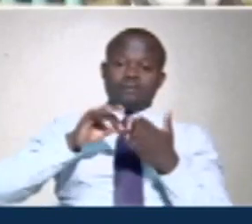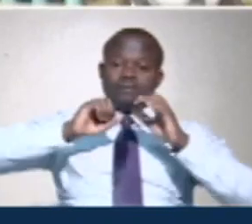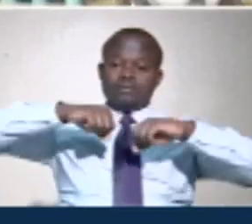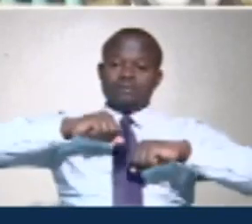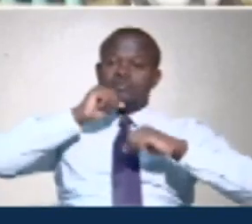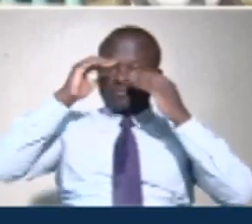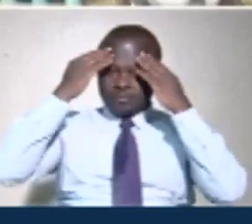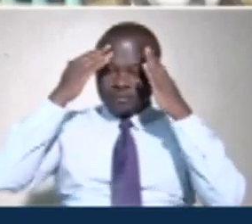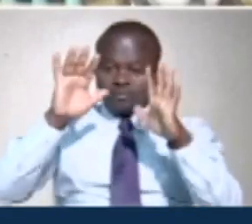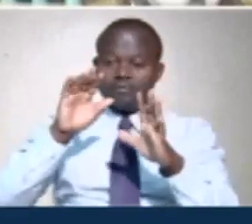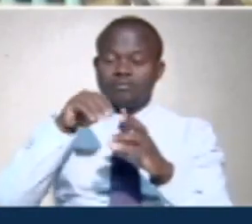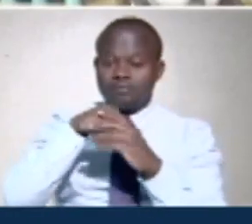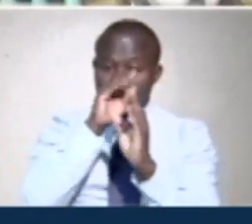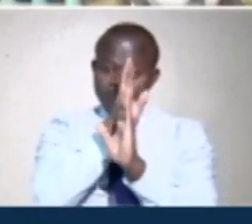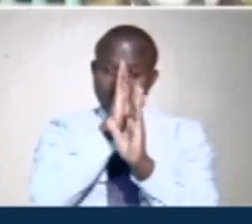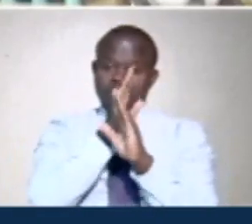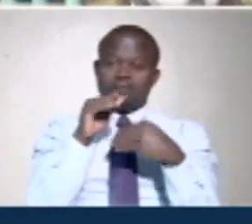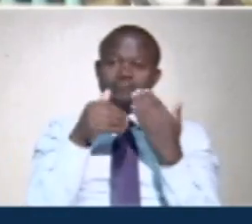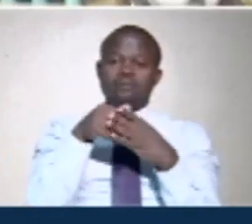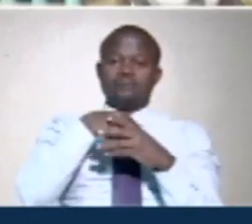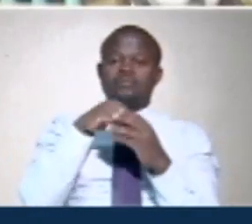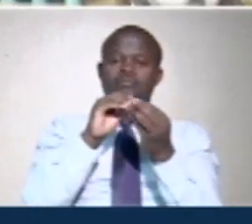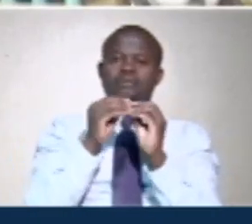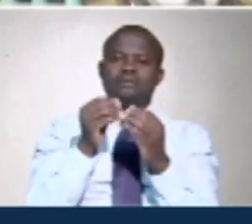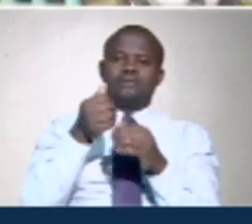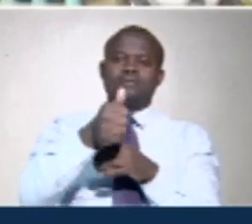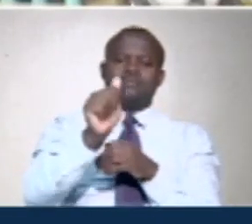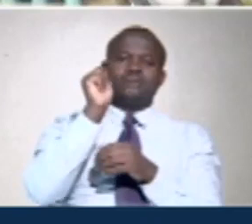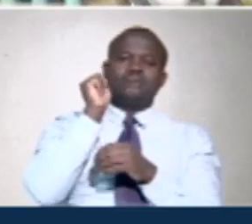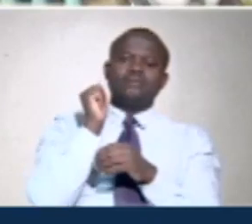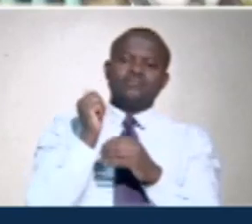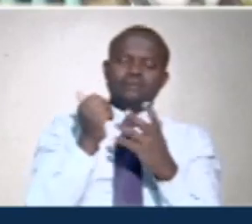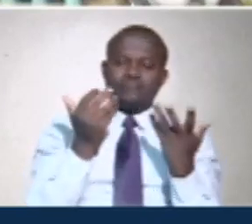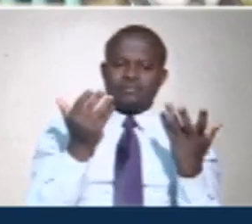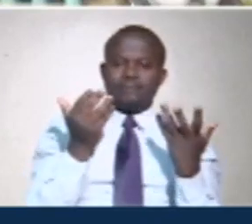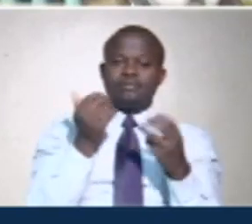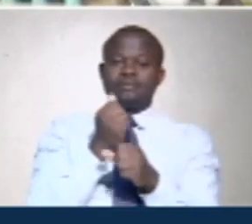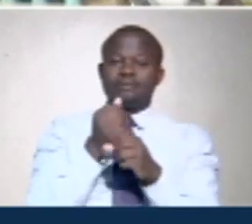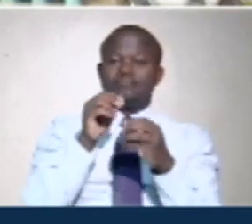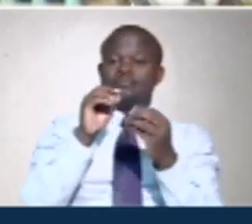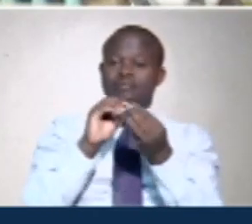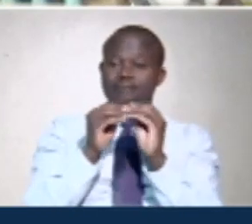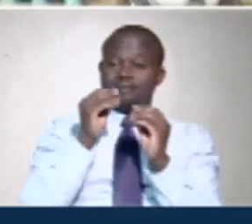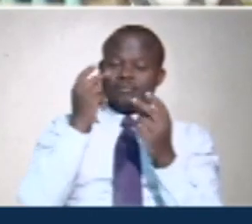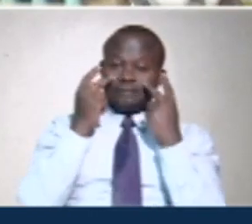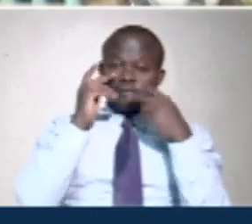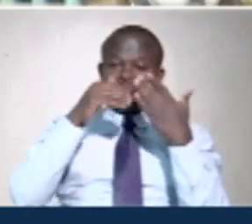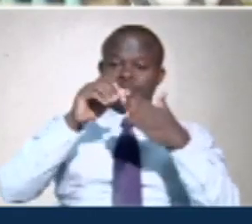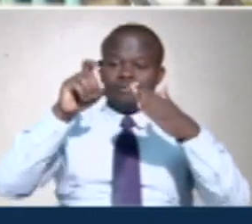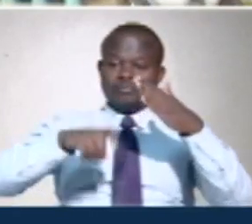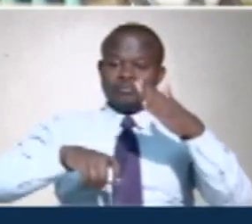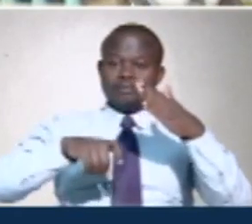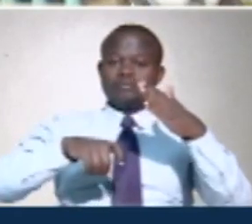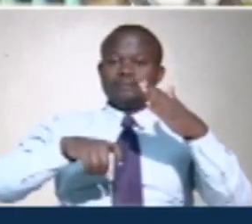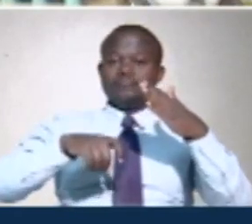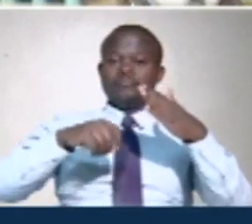madolari tutazikije inyuma ubwo wajya mu mibare we wakora imibare yasanga kuko amafaranga nk'uyo kuba